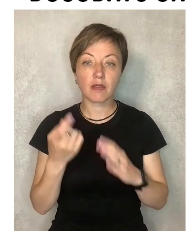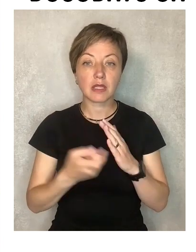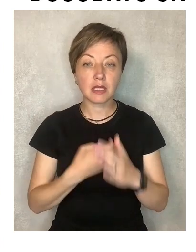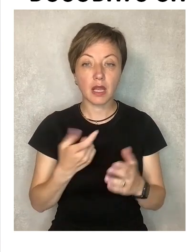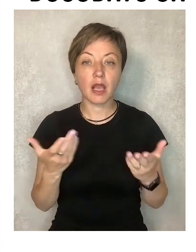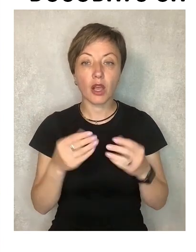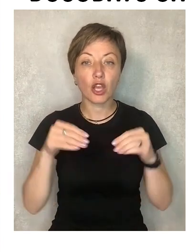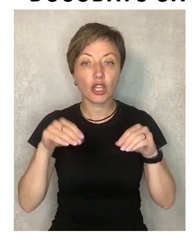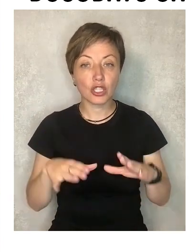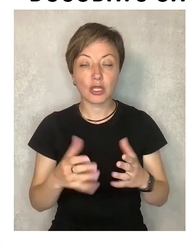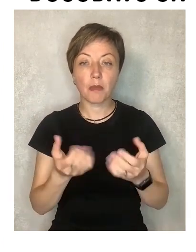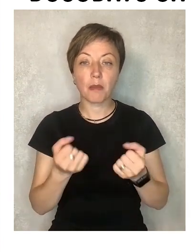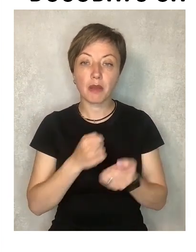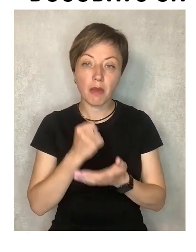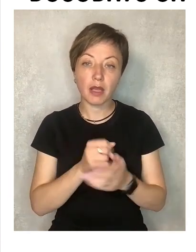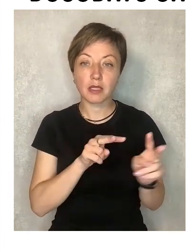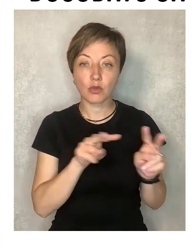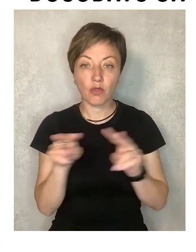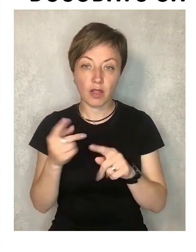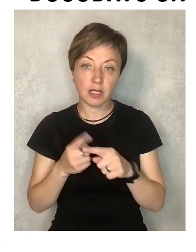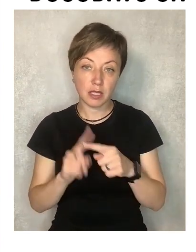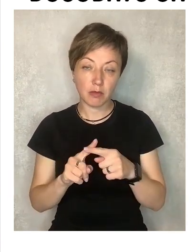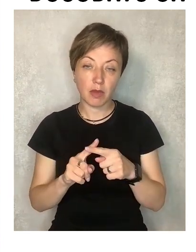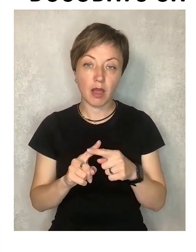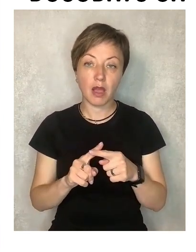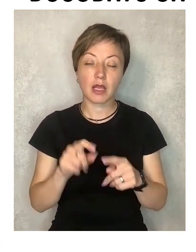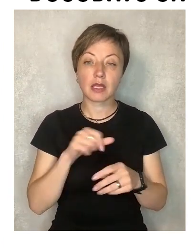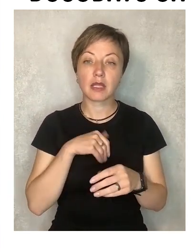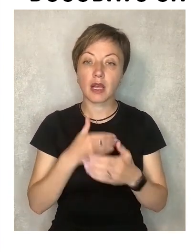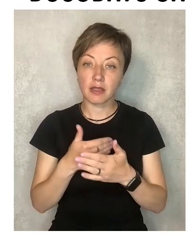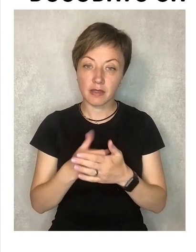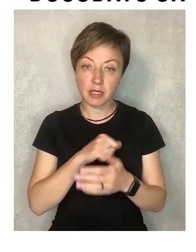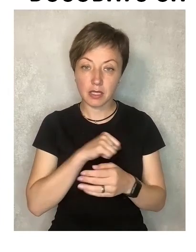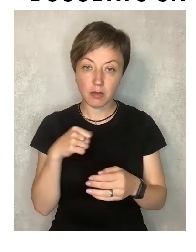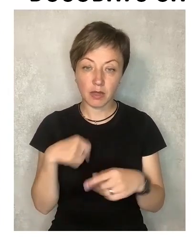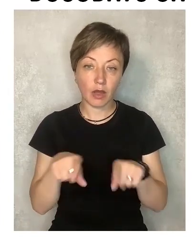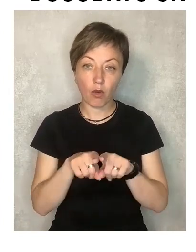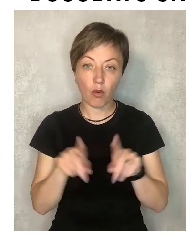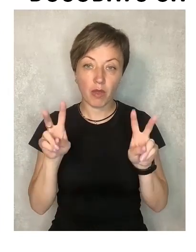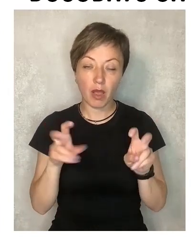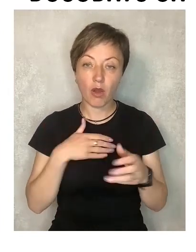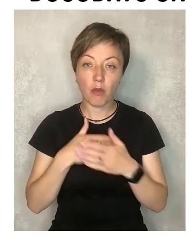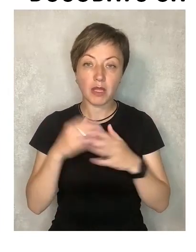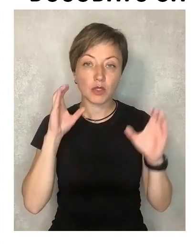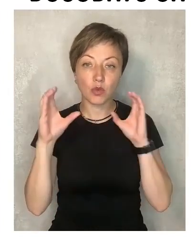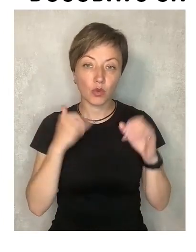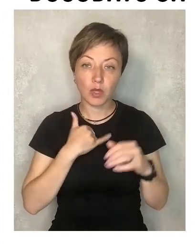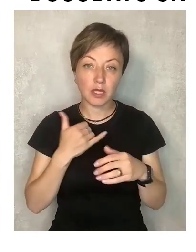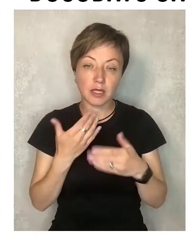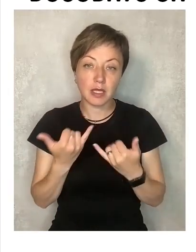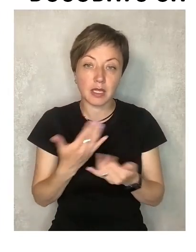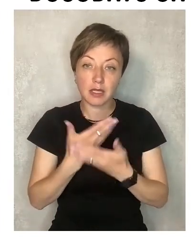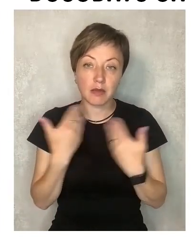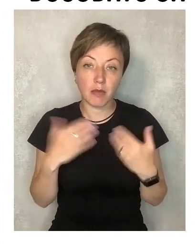рішення приймається, вони слідкували за цим, там навіть ті самі громадські активісти. Такого поняття, як громадські слухання, в нас немає зараз, ну, в